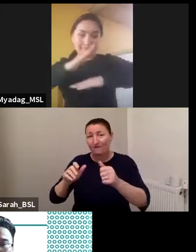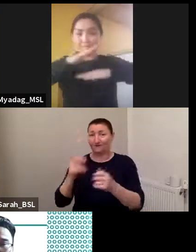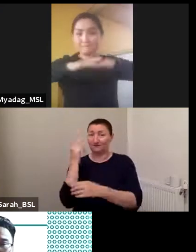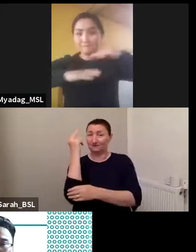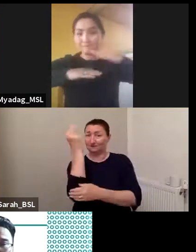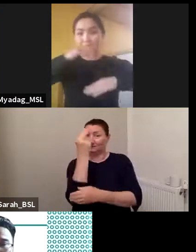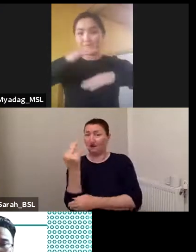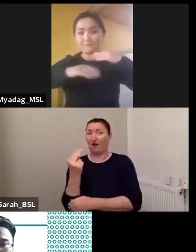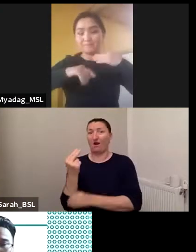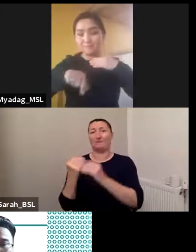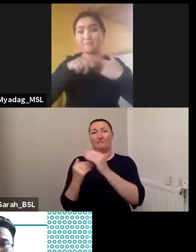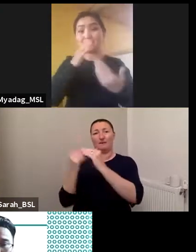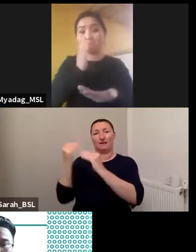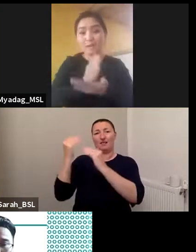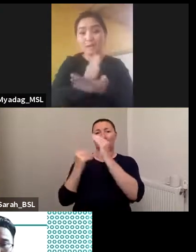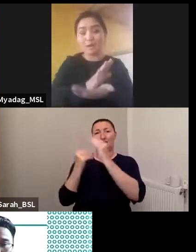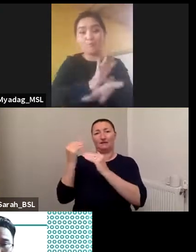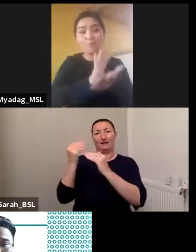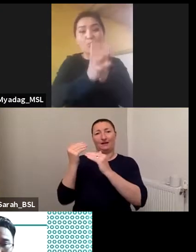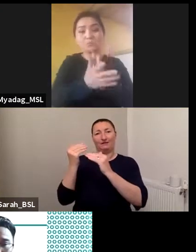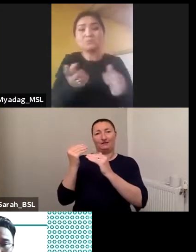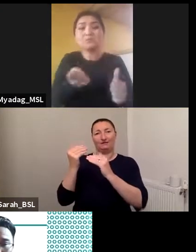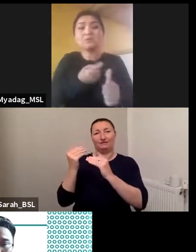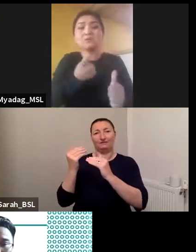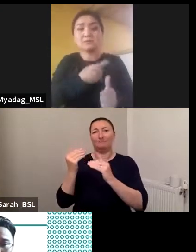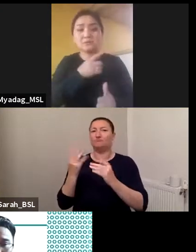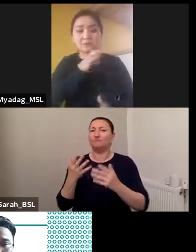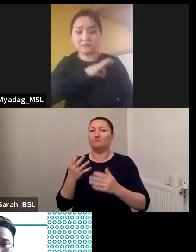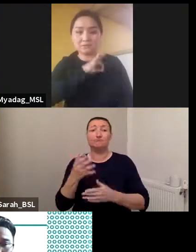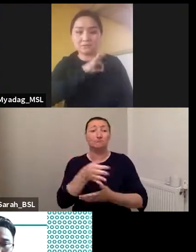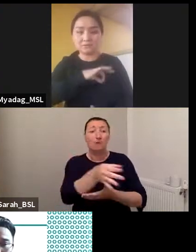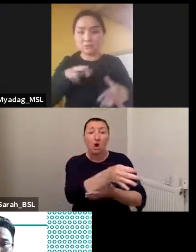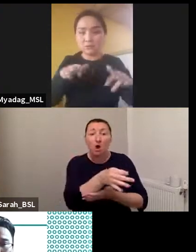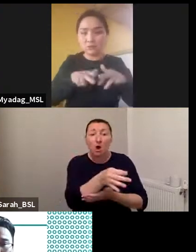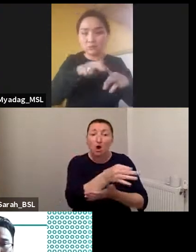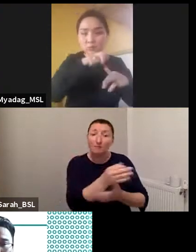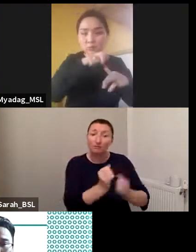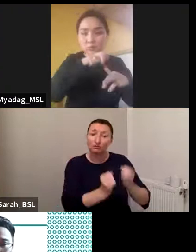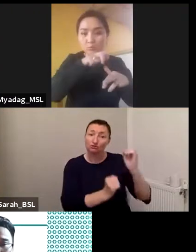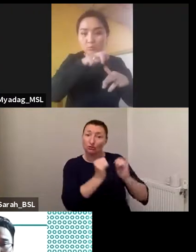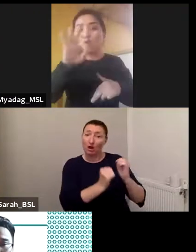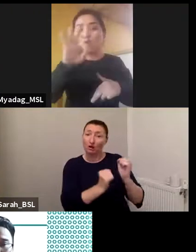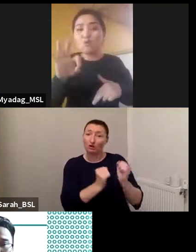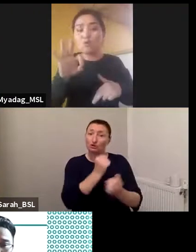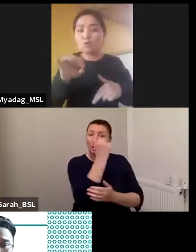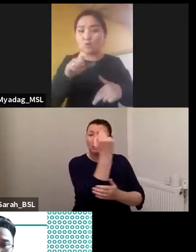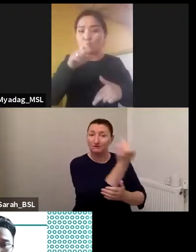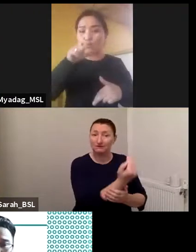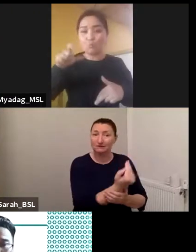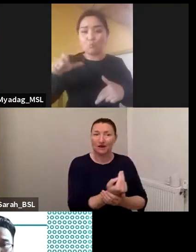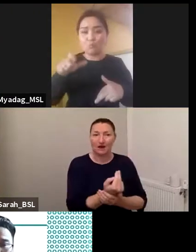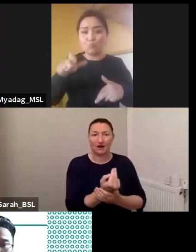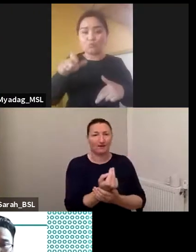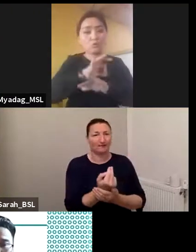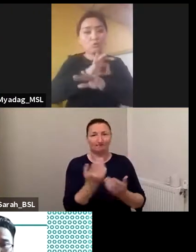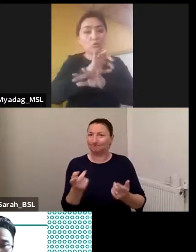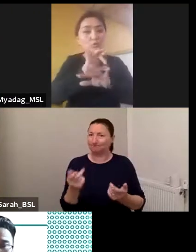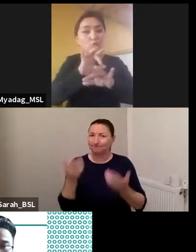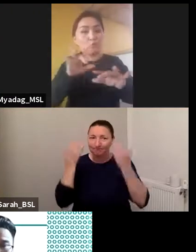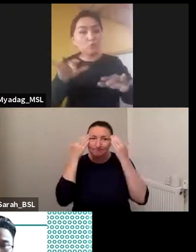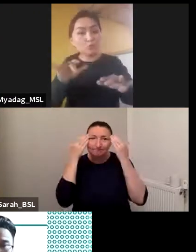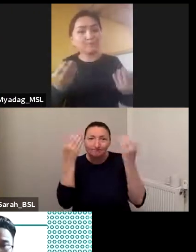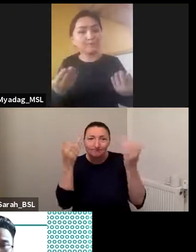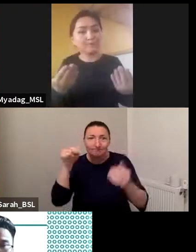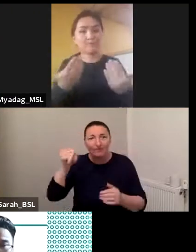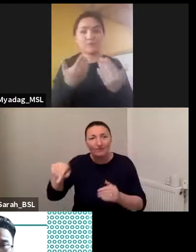замыг маань хэн ашиглах вэ те. Хөгжлийн бэрхшээлтэй хүмүүсээс гадна бас энэ олон төрлийн те хүн